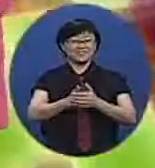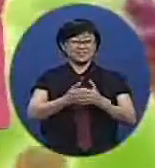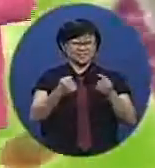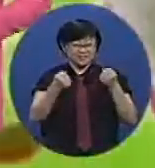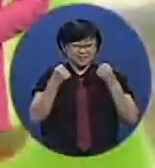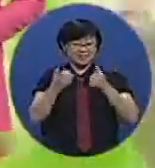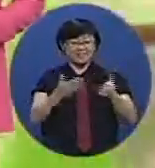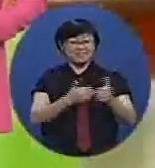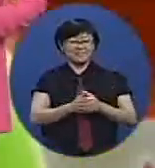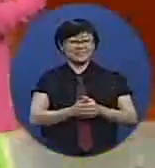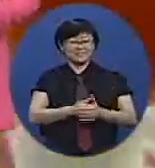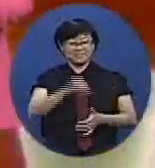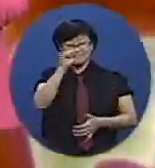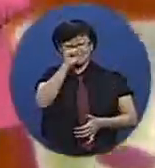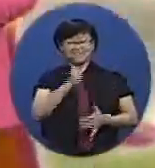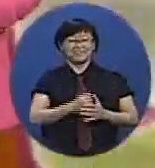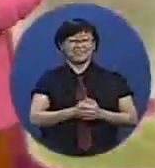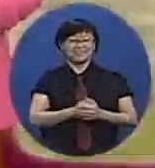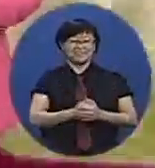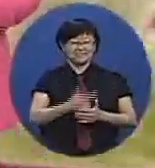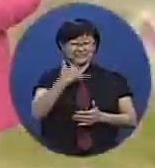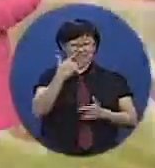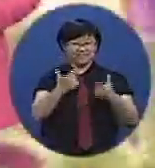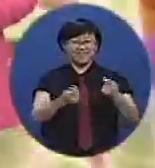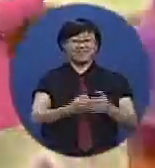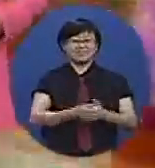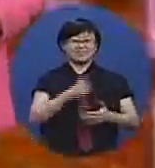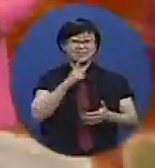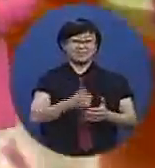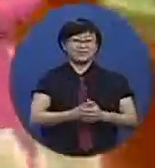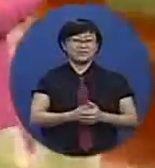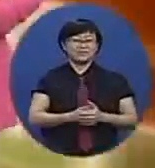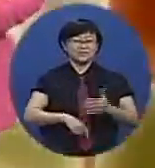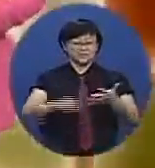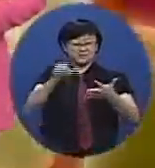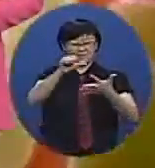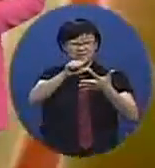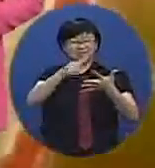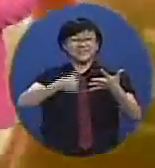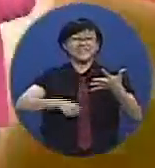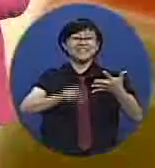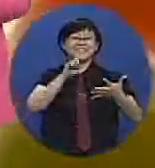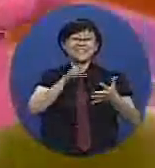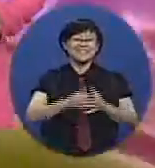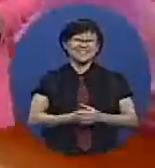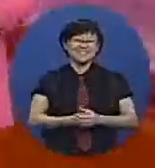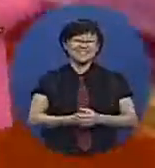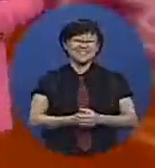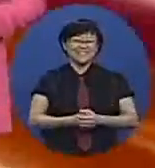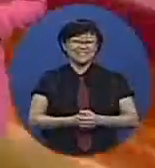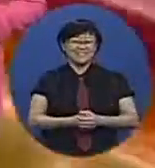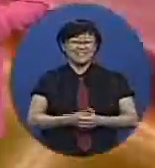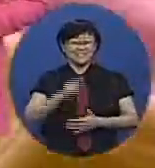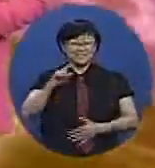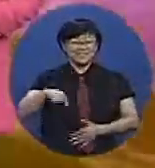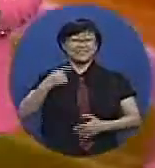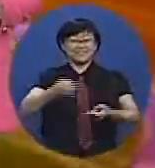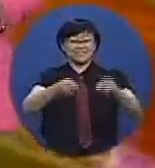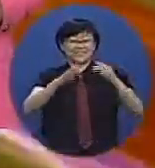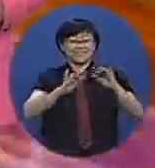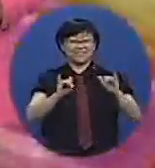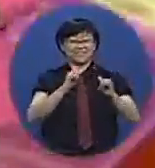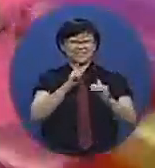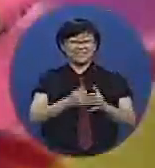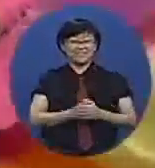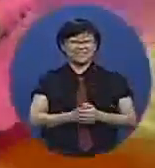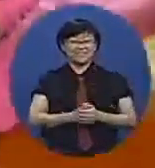아유, 좋아하시네. 아유, 좋죠, 좋죠. 부모님 같으시잖아요. 네네. 제가 둘째 아들이에요. 네. 자, 다음 자, 참가자 모셔볼까요? 예, 예,